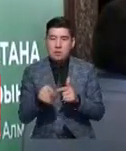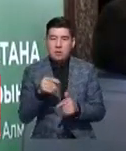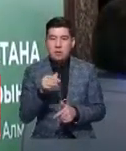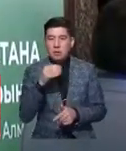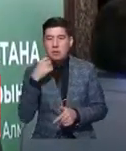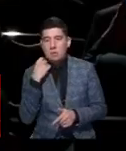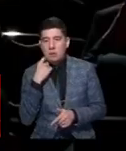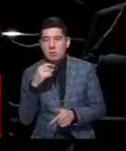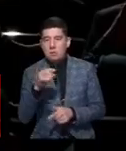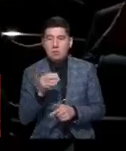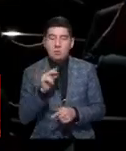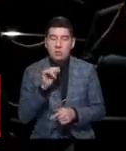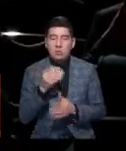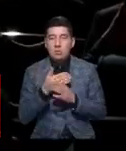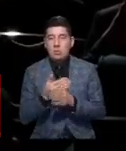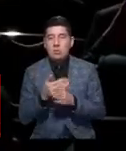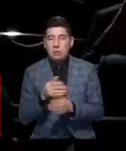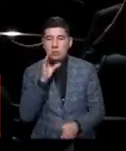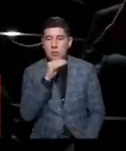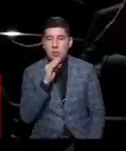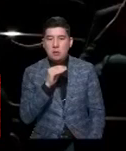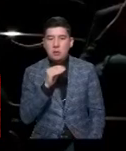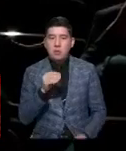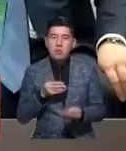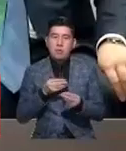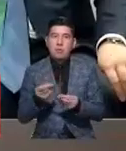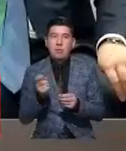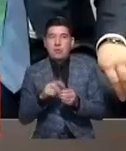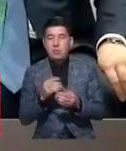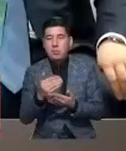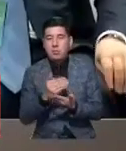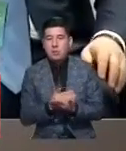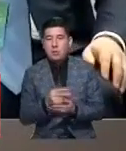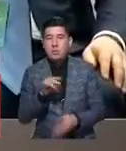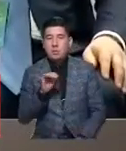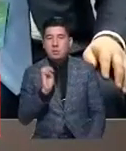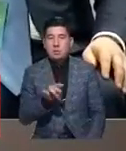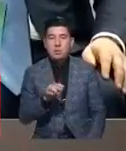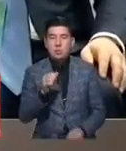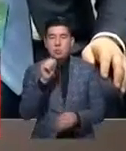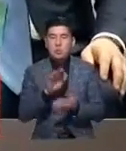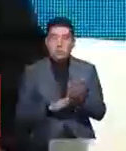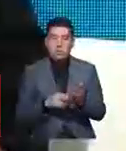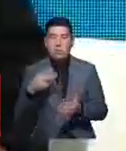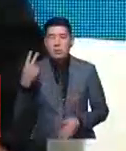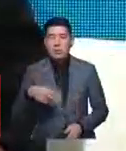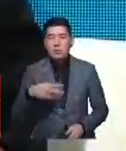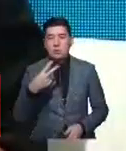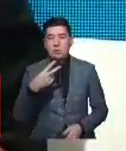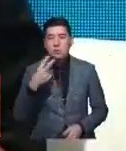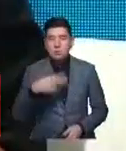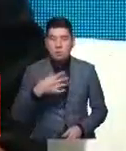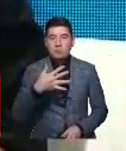тенге поможет сделать. Полномасштабное внедрение цифрового тенге планируется завершить до конца 2025 года. В